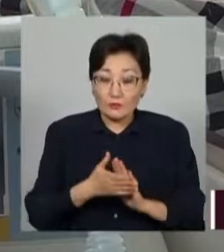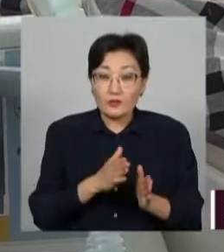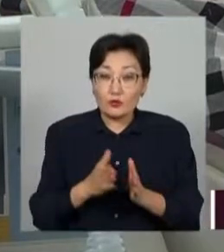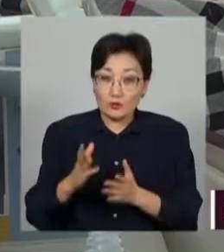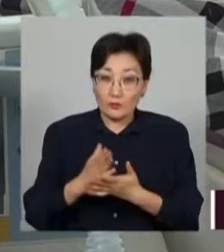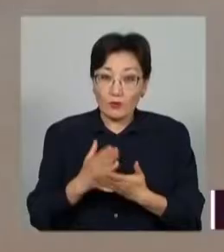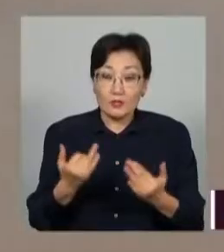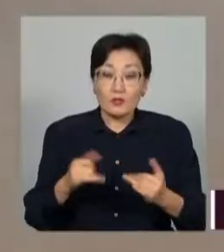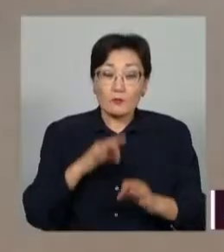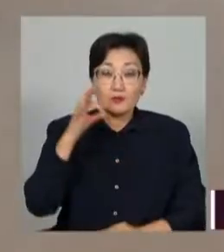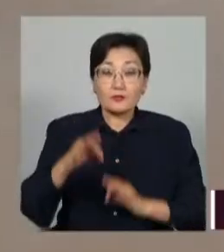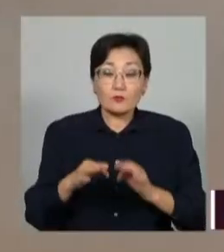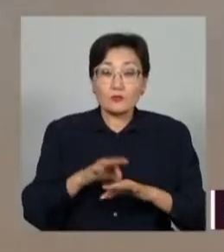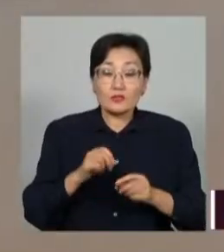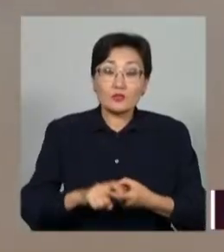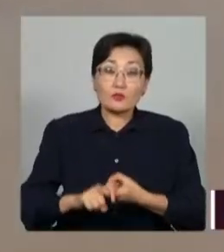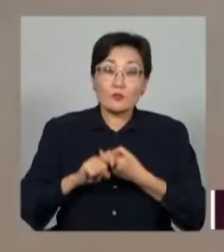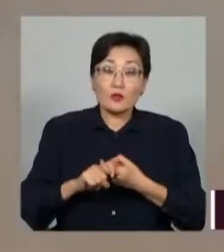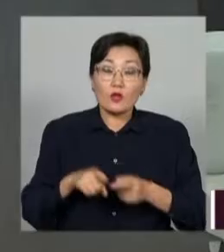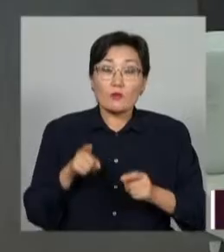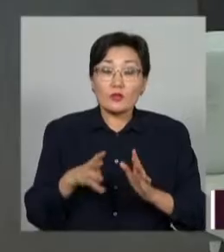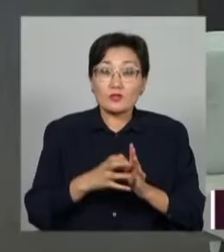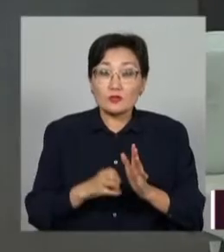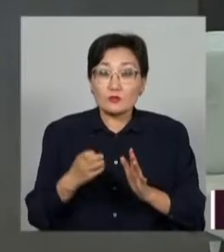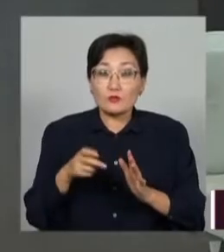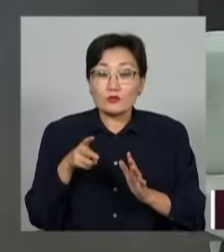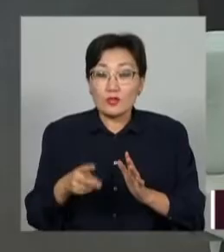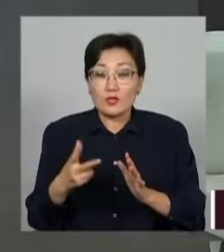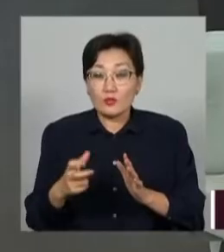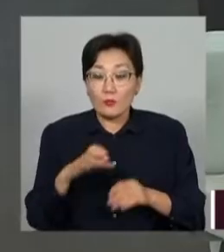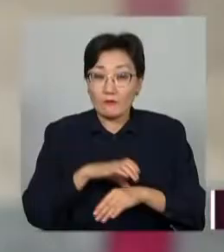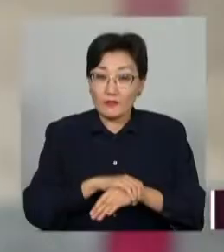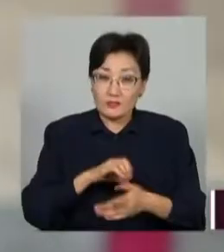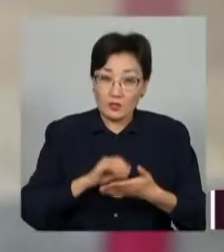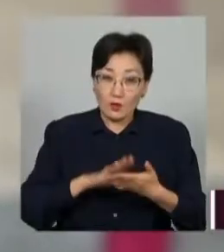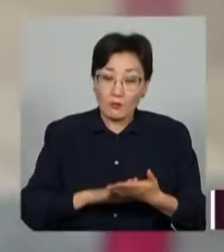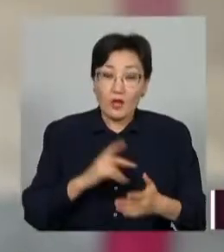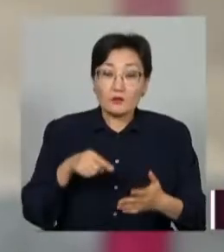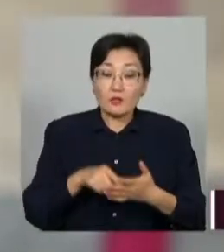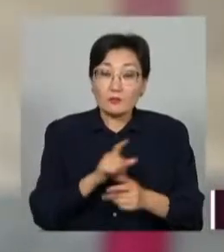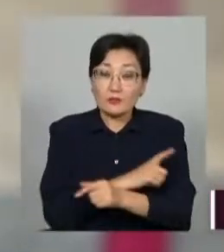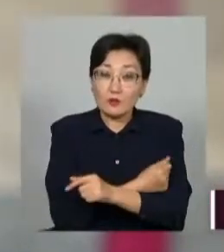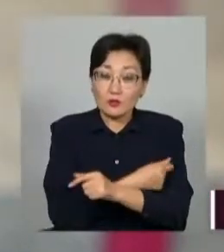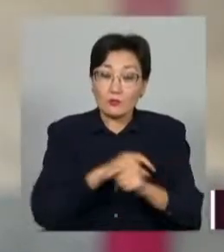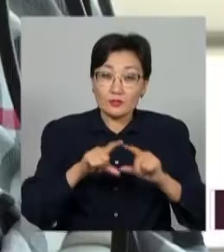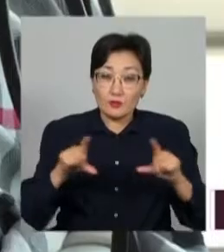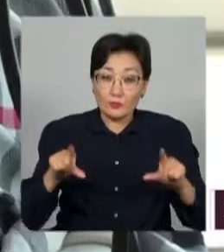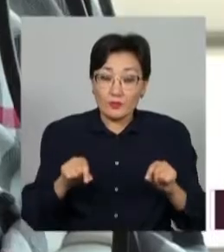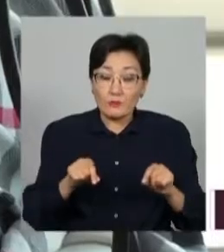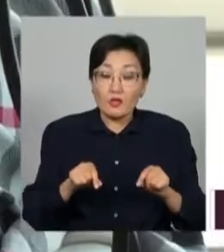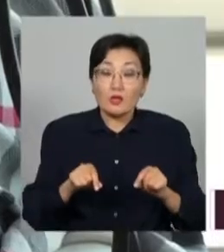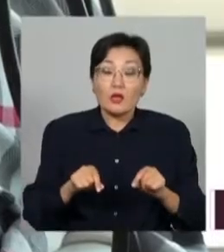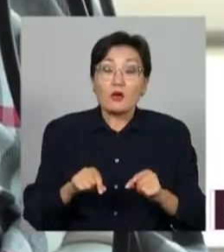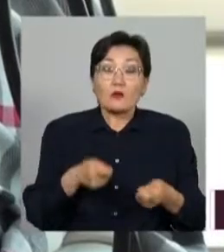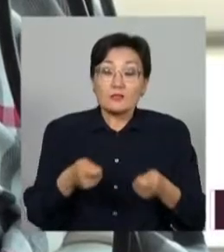тұрақталды. Қазір тәулігіне дертті жұқтырудың 1900-2300 жағдайы тіркелуде. Ал қалалық санитарлық эпидемиологиялық бақылау